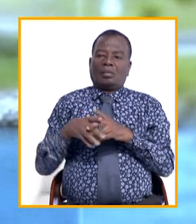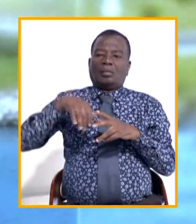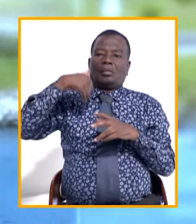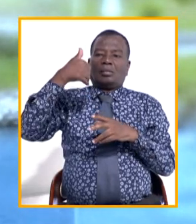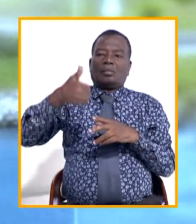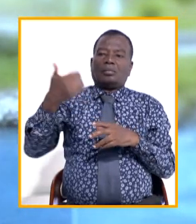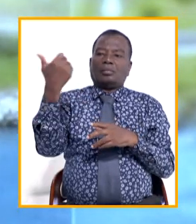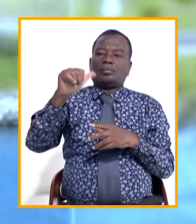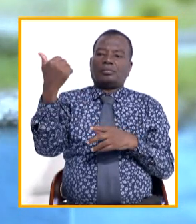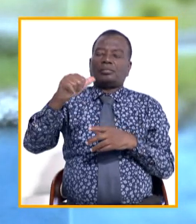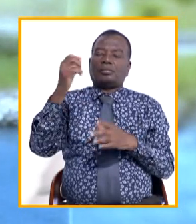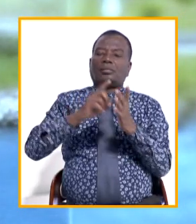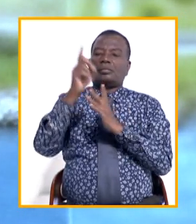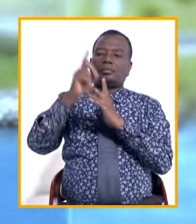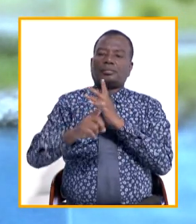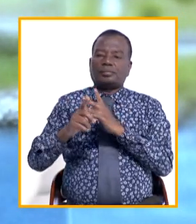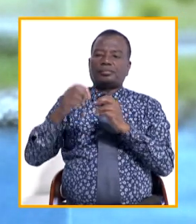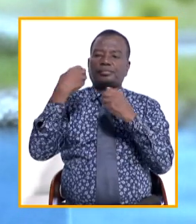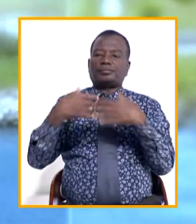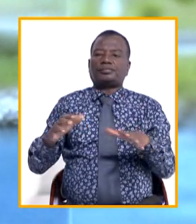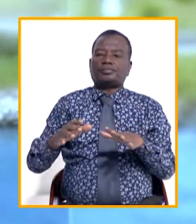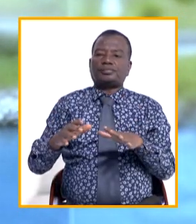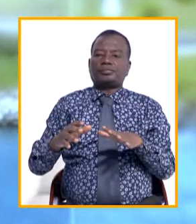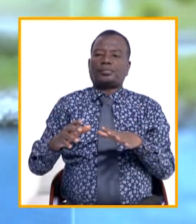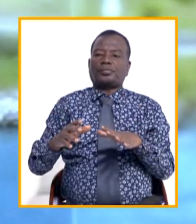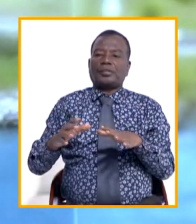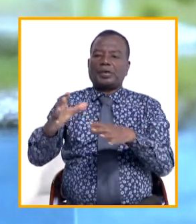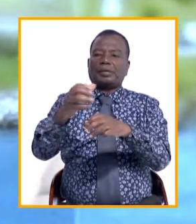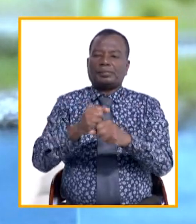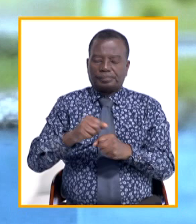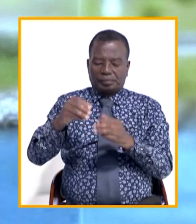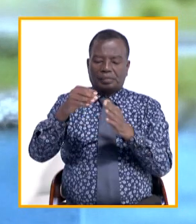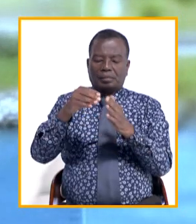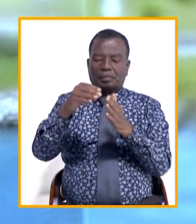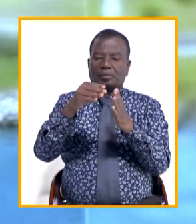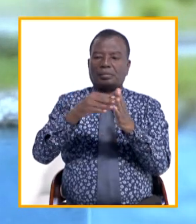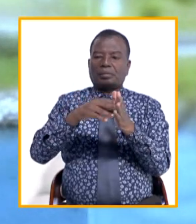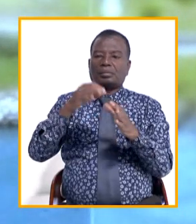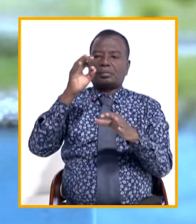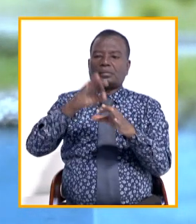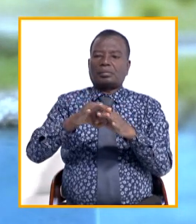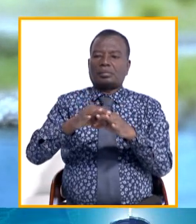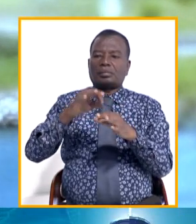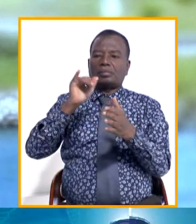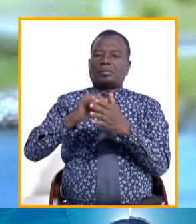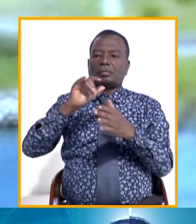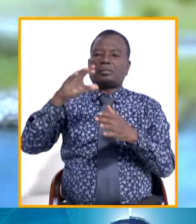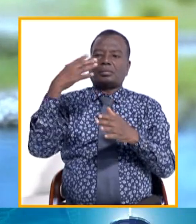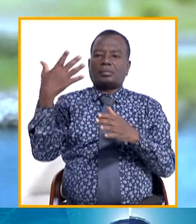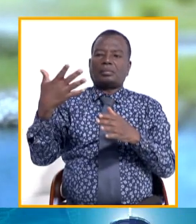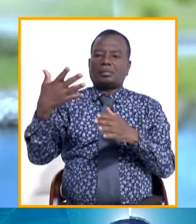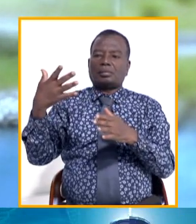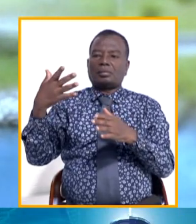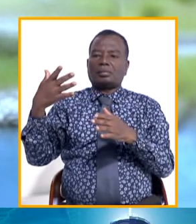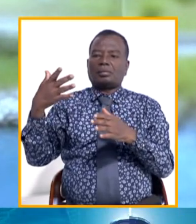Demain, 10 décembre, va s'achever officiellement l'opération de révision de la liste électorale. C'est la 5e opération de révision